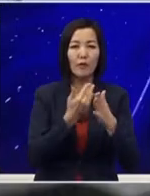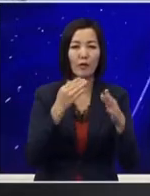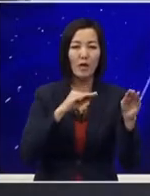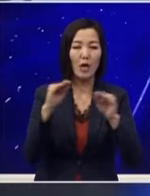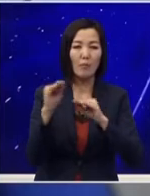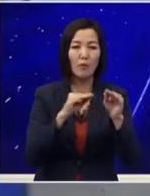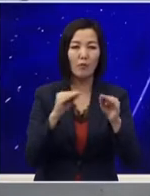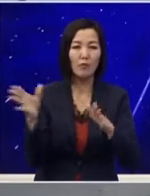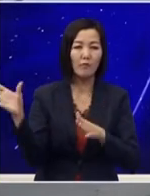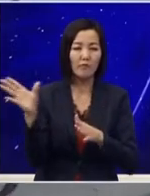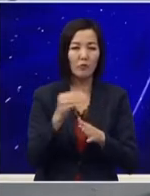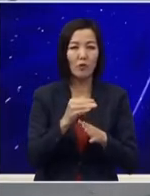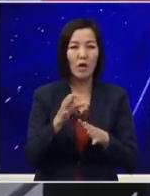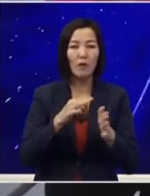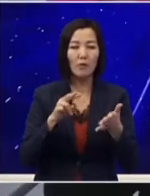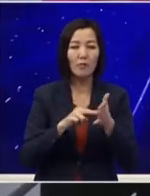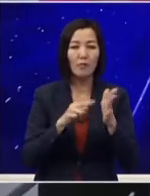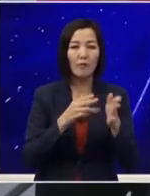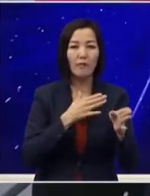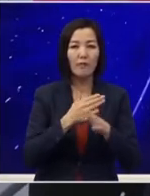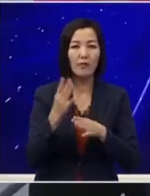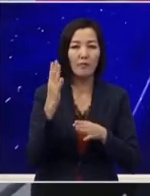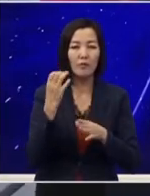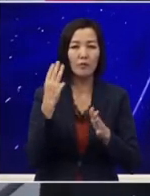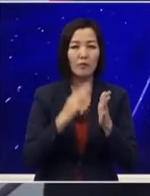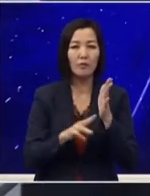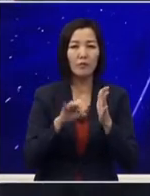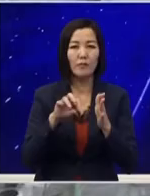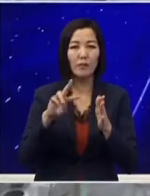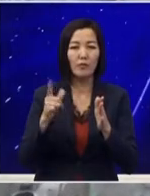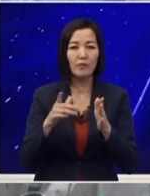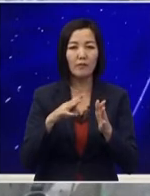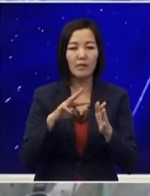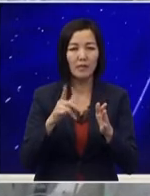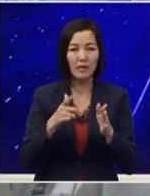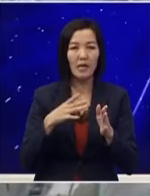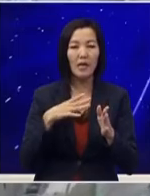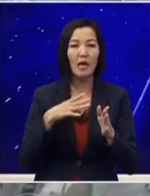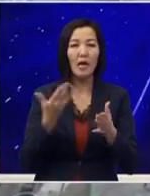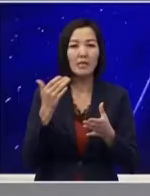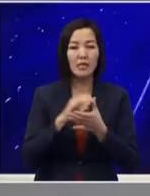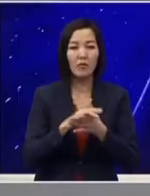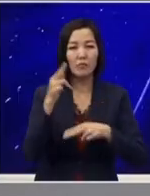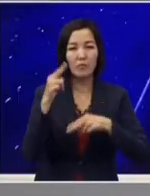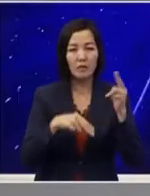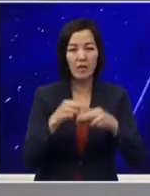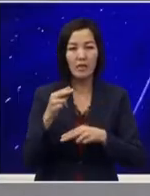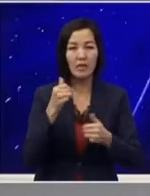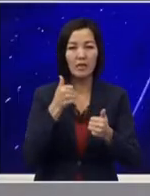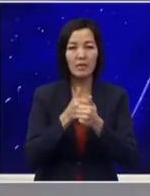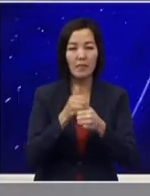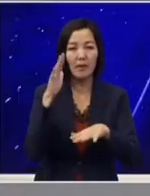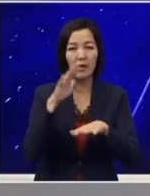материальная база. На это из областного бюджета выделено 590 миллионов тенге. Ознакомившись с ходом строительства, заместитель